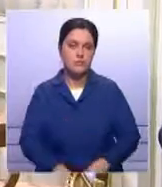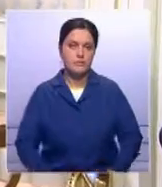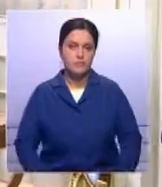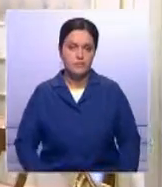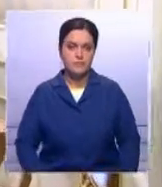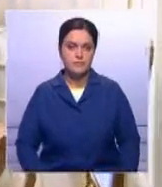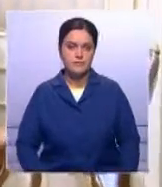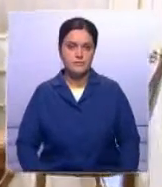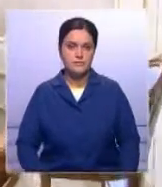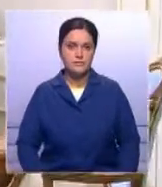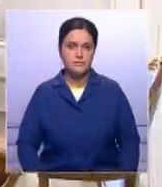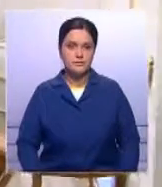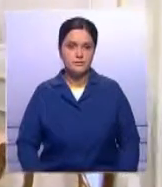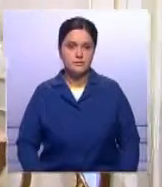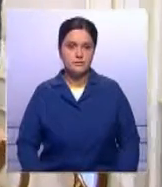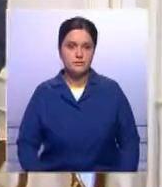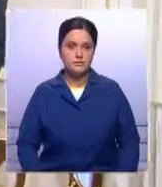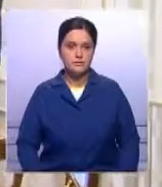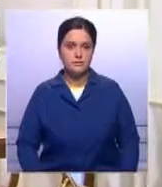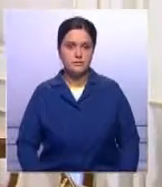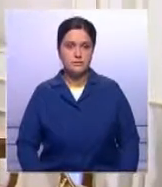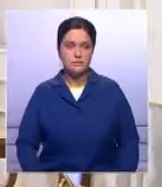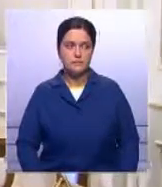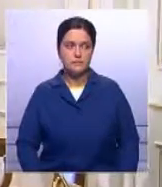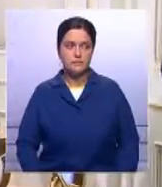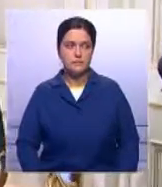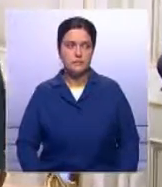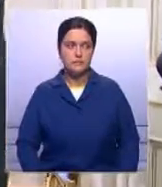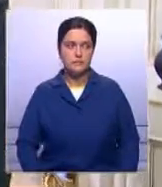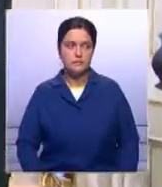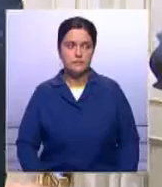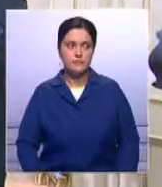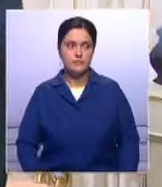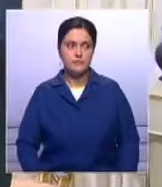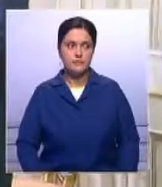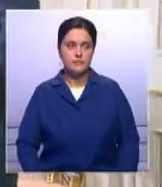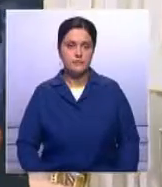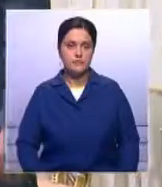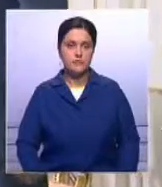большая работа. Это... То есть объекты к